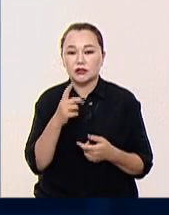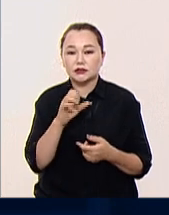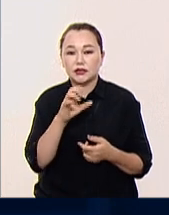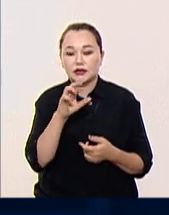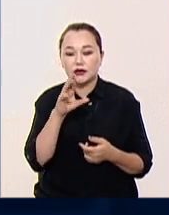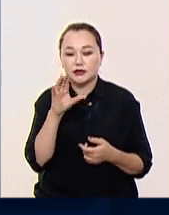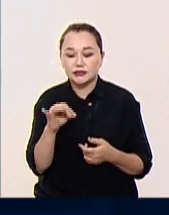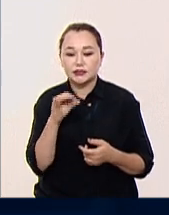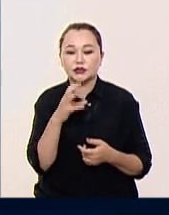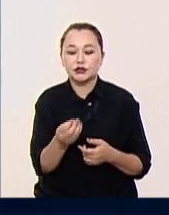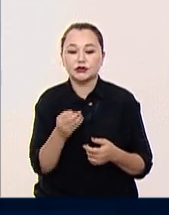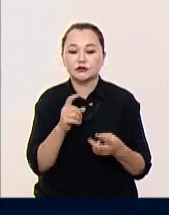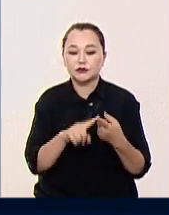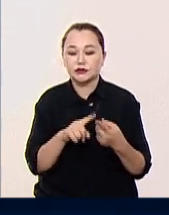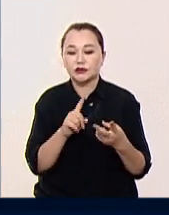жағынан